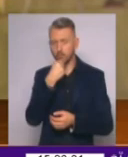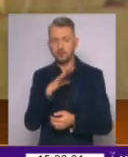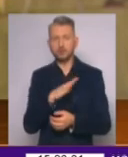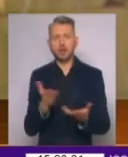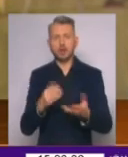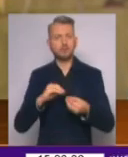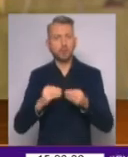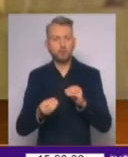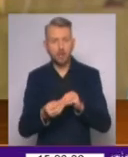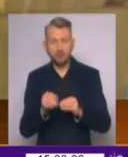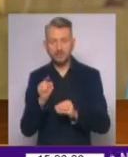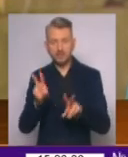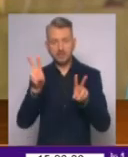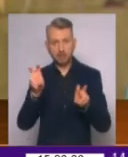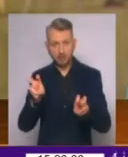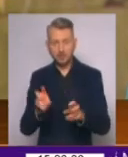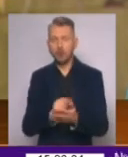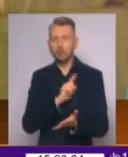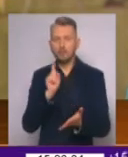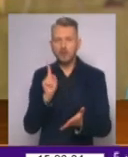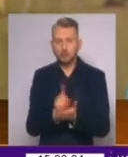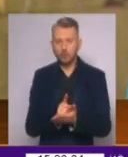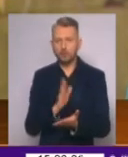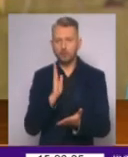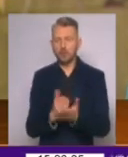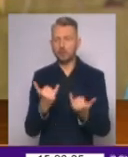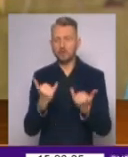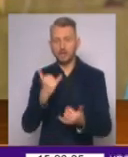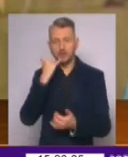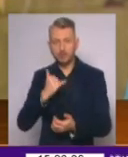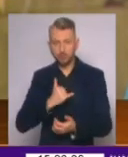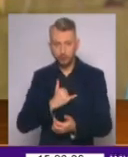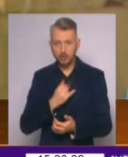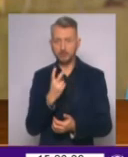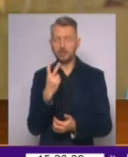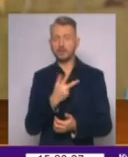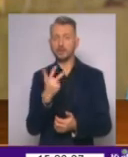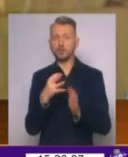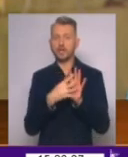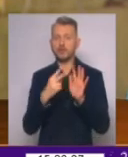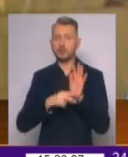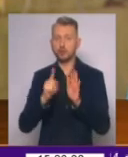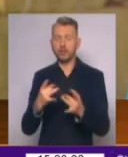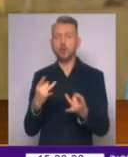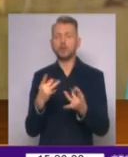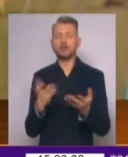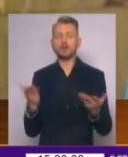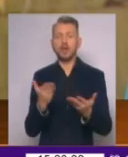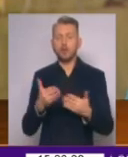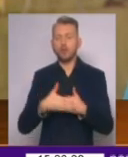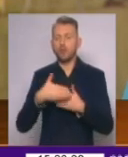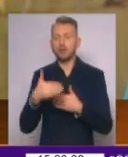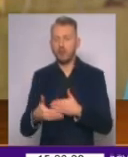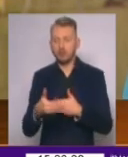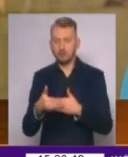інша проблема в цій тематиці, обов'язково нам прямо зараз зателефонуйте 223-0981 і розкажіть, на якому етапі з